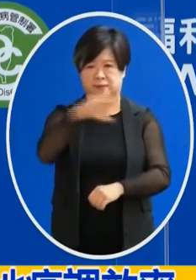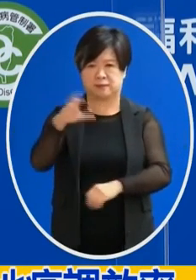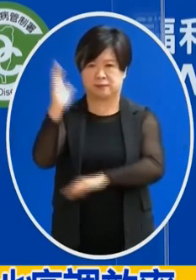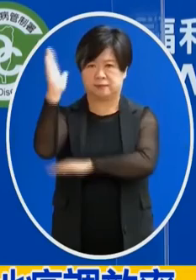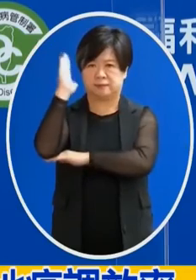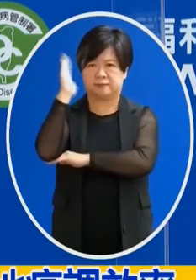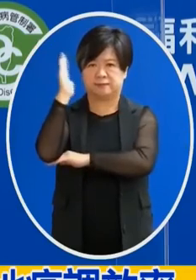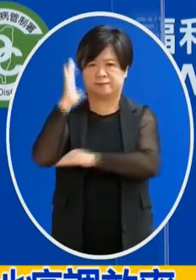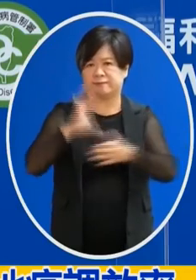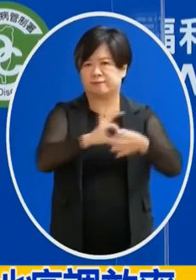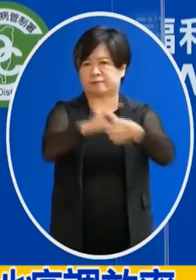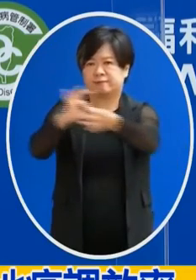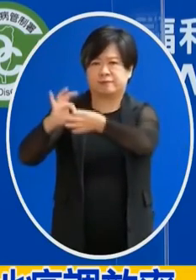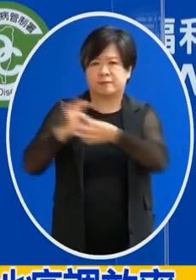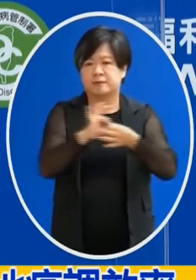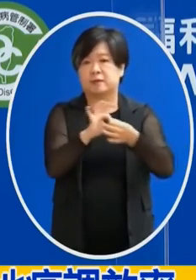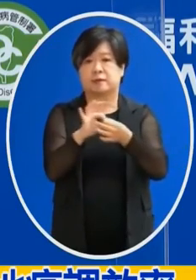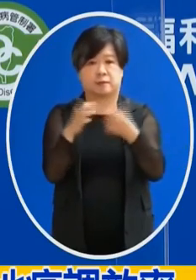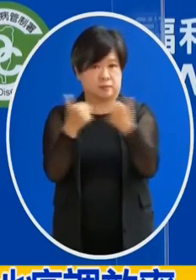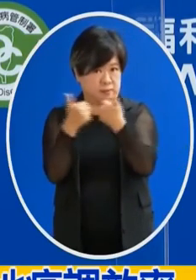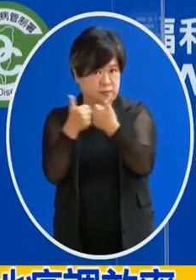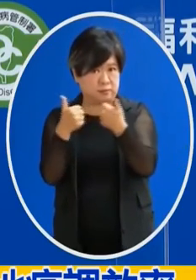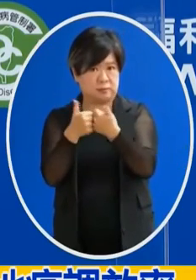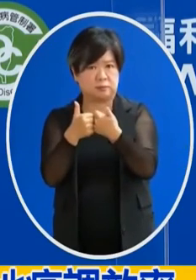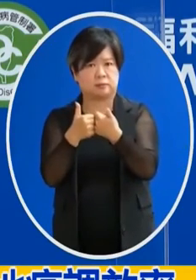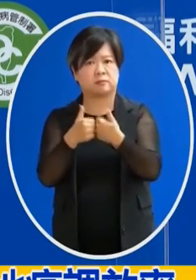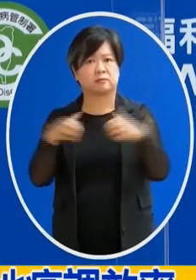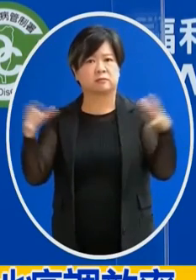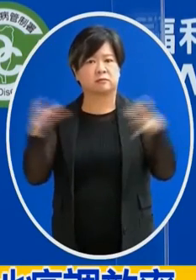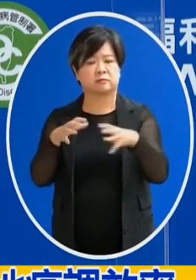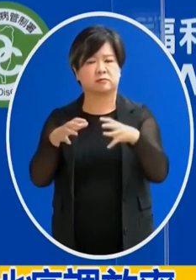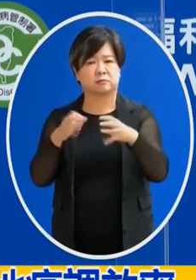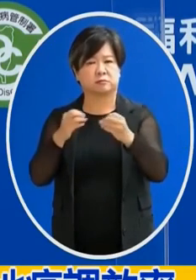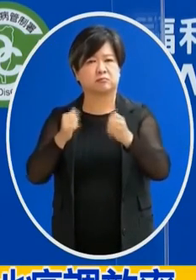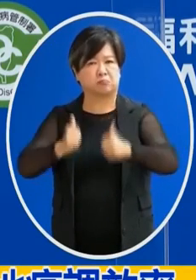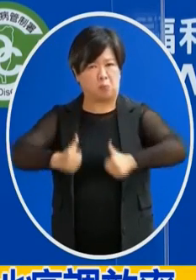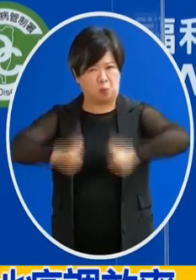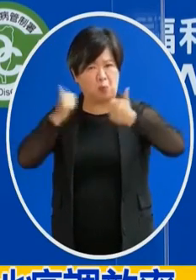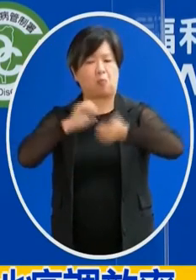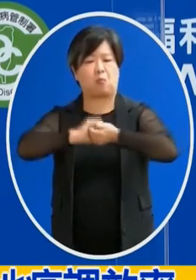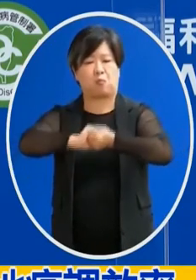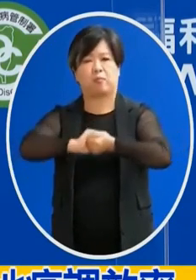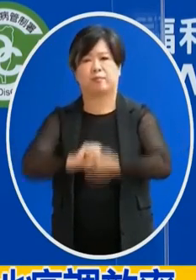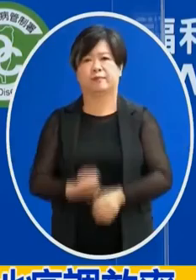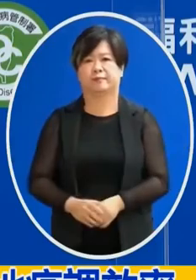间所这个共同的一些会议的结论哈。